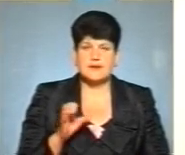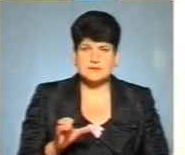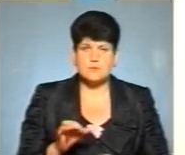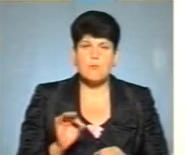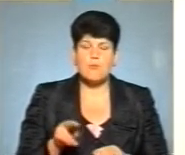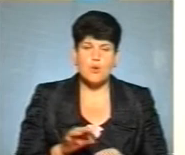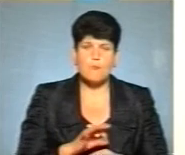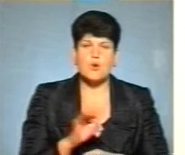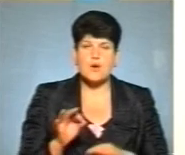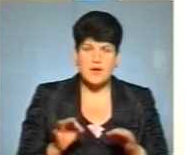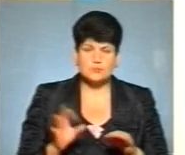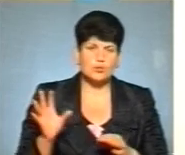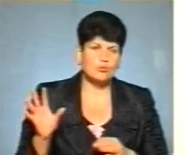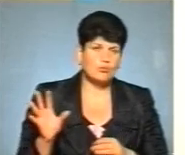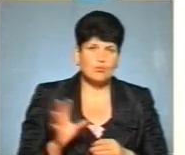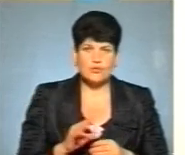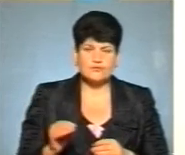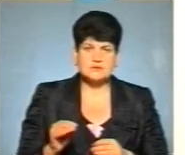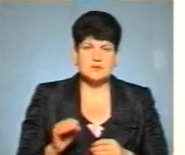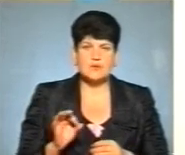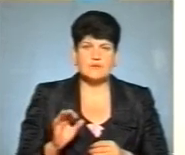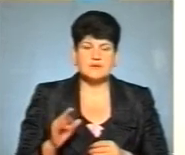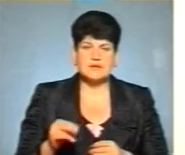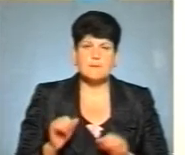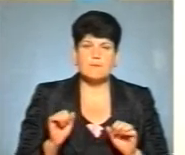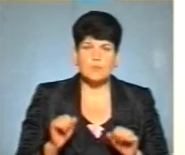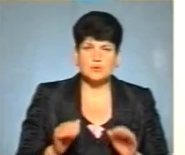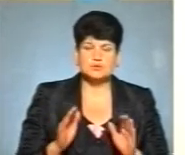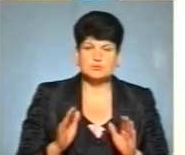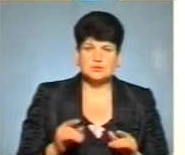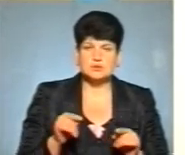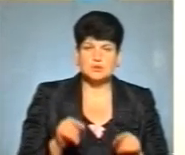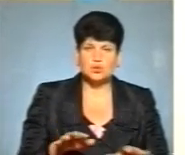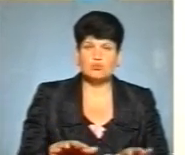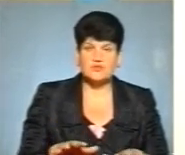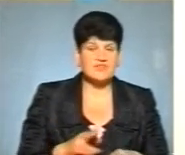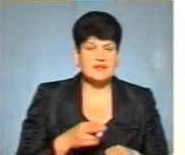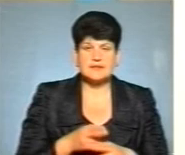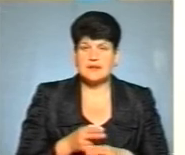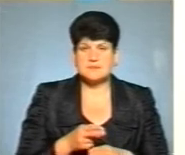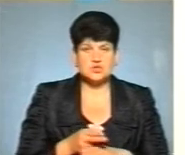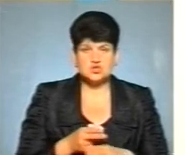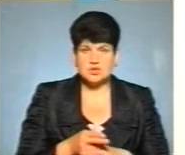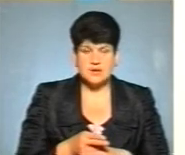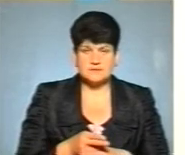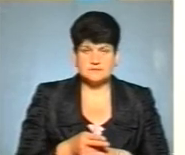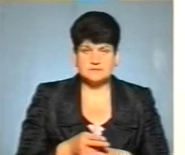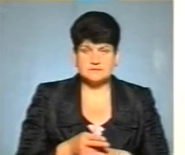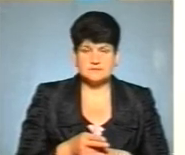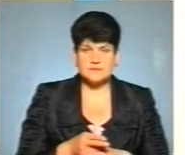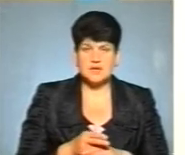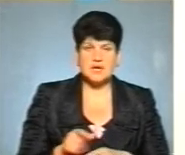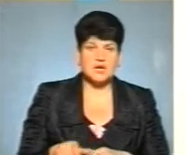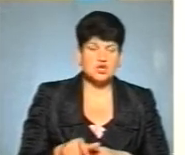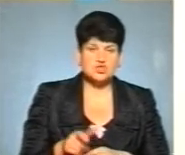проекту і по всіх ОВД може знаходитись на тому місці, і вона не перешкоджає, скажімо, ні